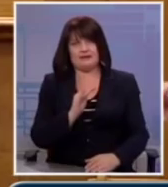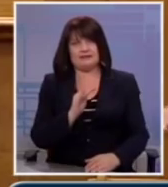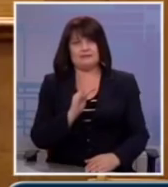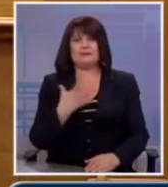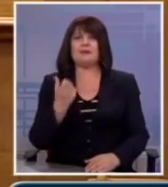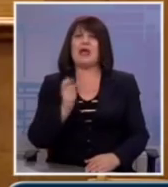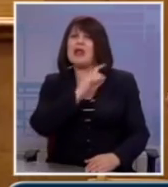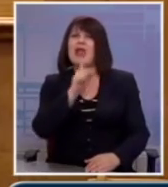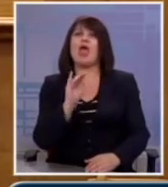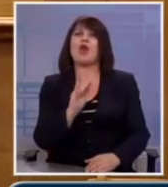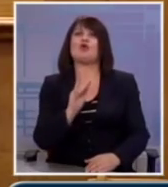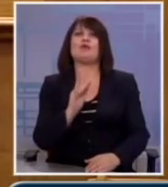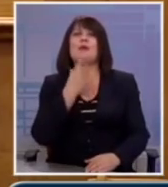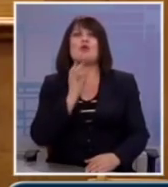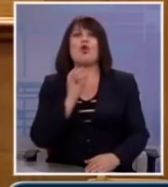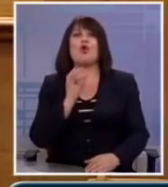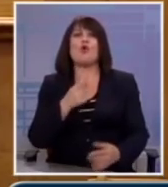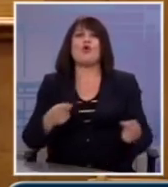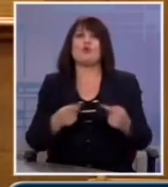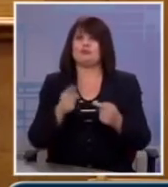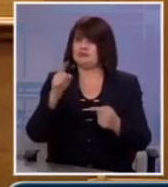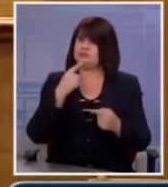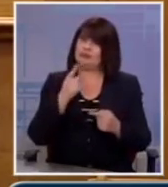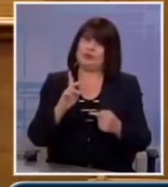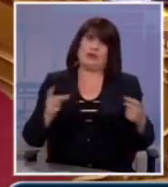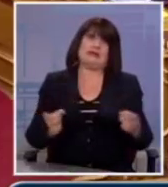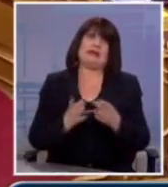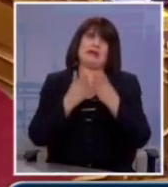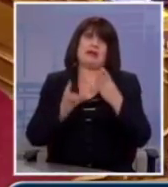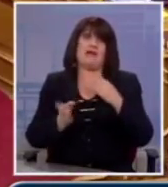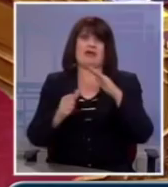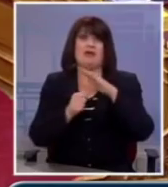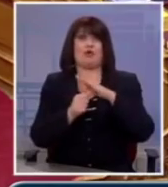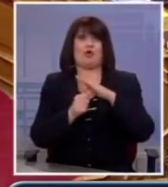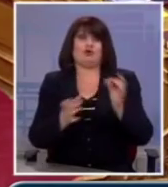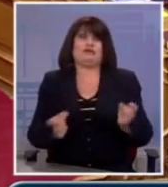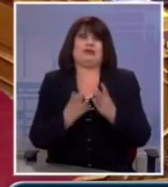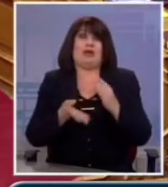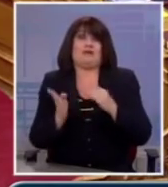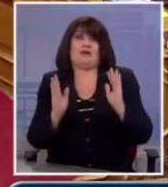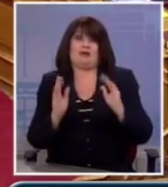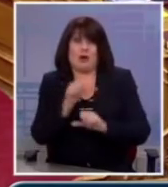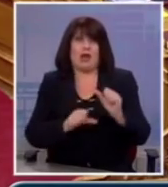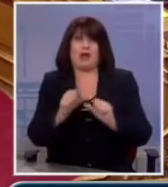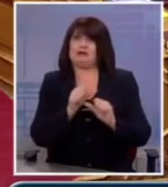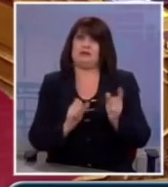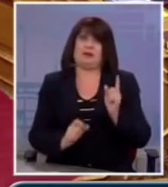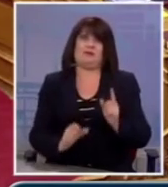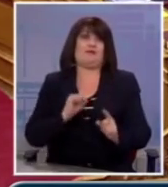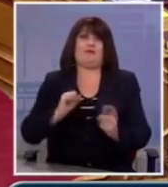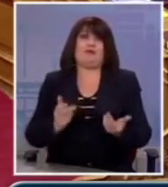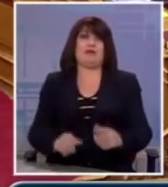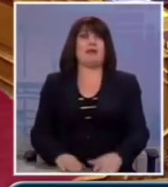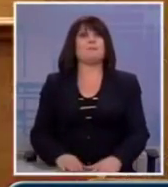υπάρχει ένα ερώτημα. Γιατί τη σύγκρουση που κάνετε σήμερα δεν την κάνατε την άνοιξη? Γιατί δεν την κάνατε τον